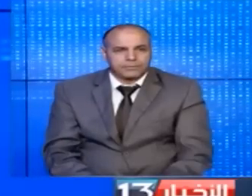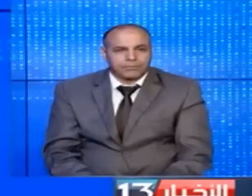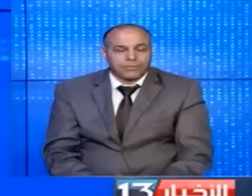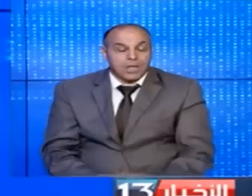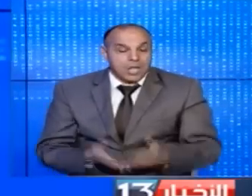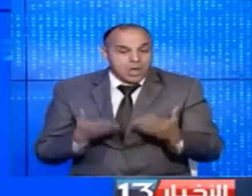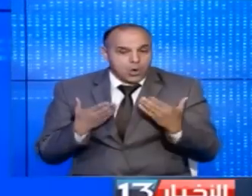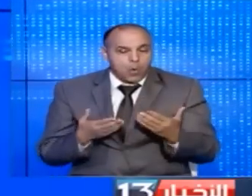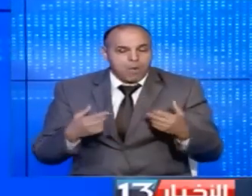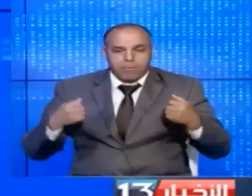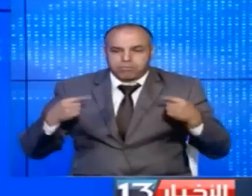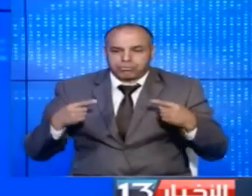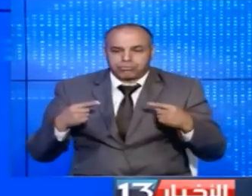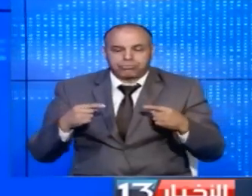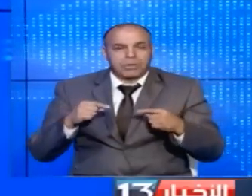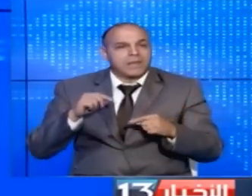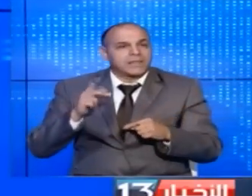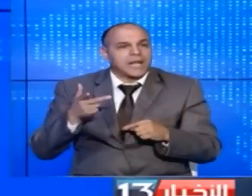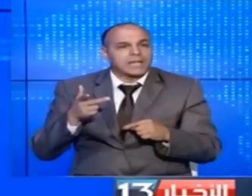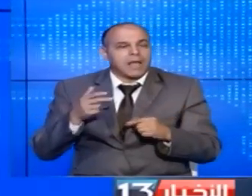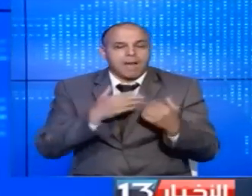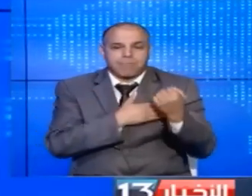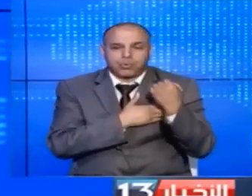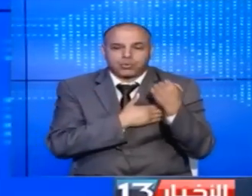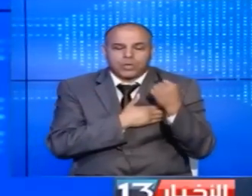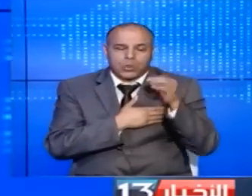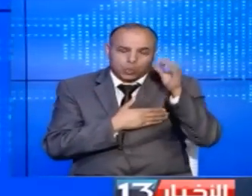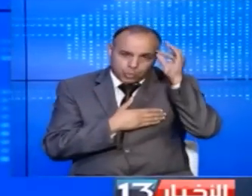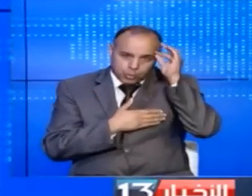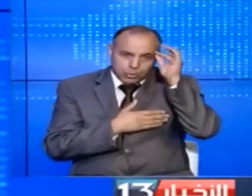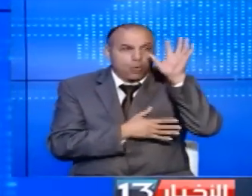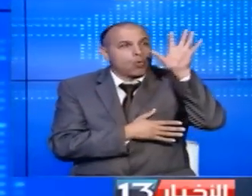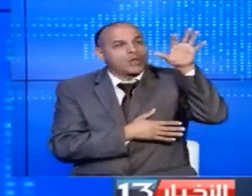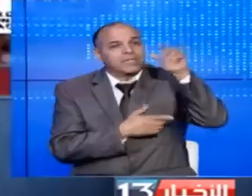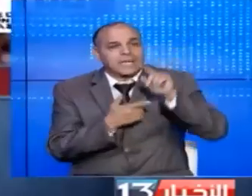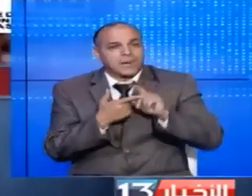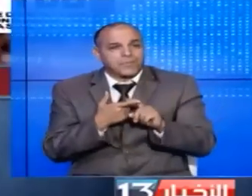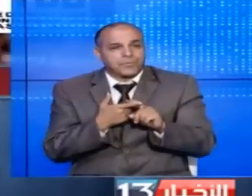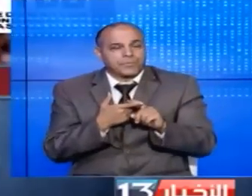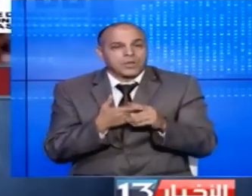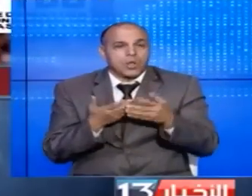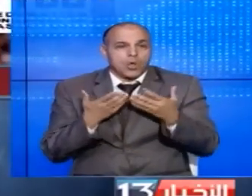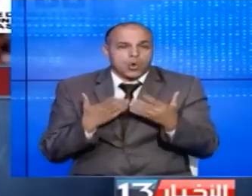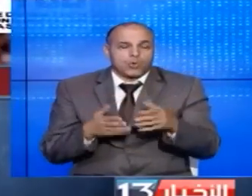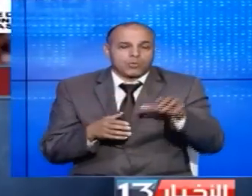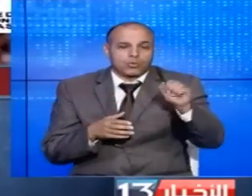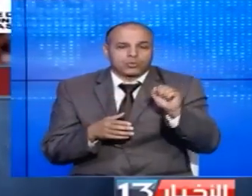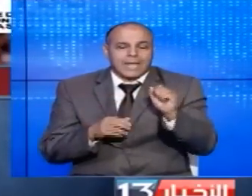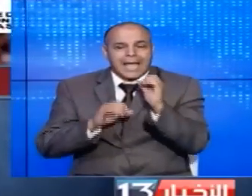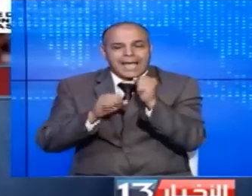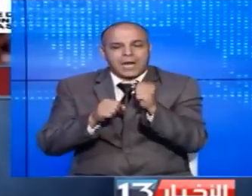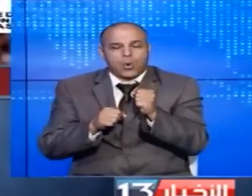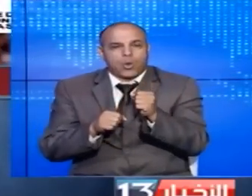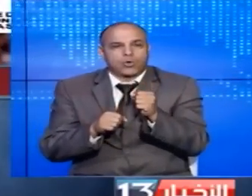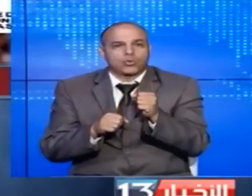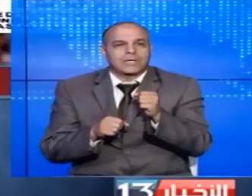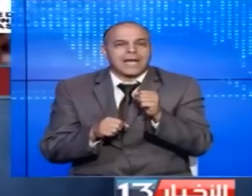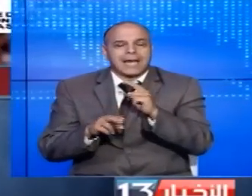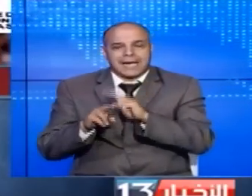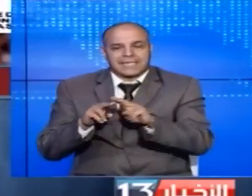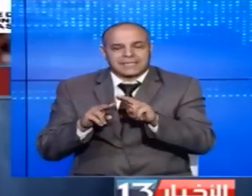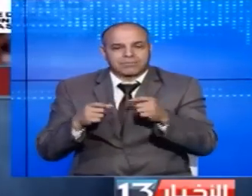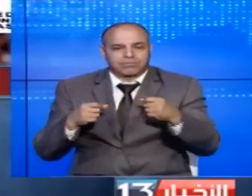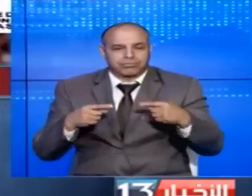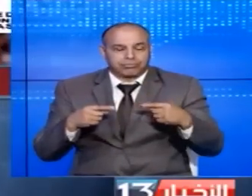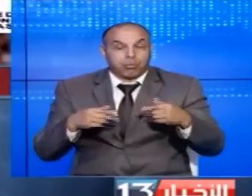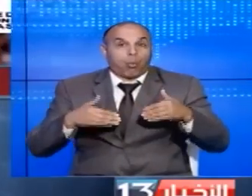تقام اليوم مباريات الجولة الثالثة من البطولة الوطنية لكرة السلة، إذ تستضيف شبيبة القيروان النجم الراتسي في